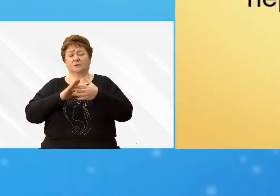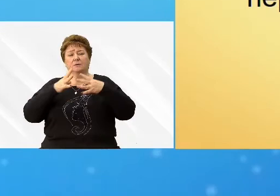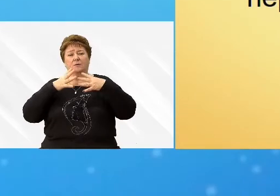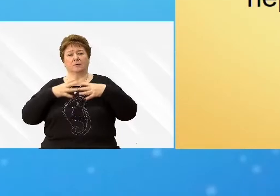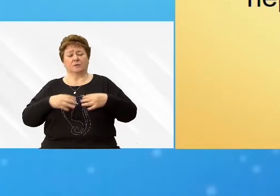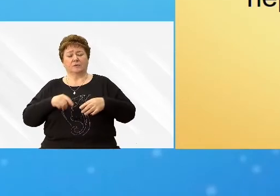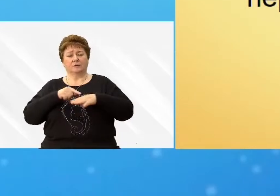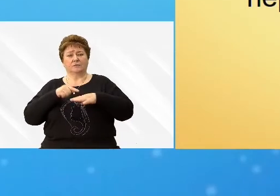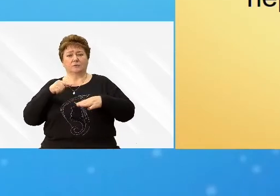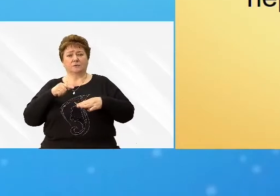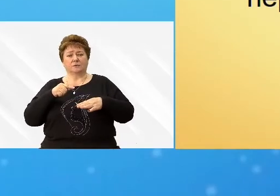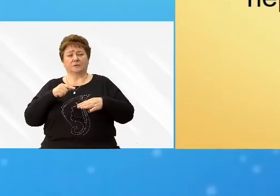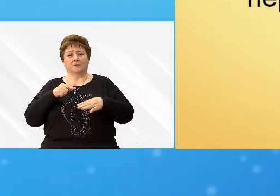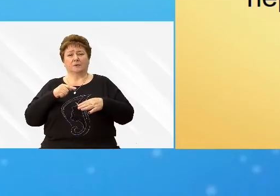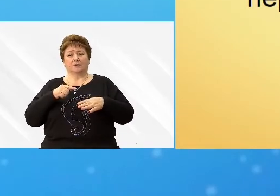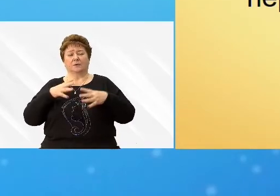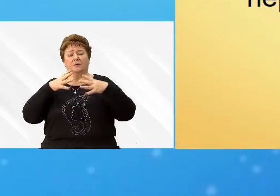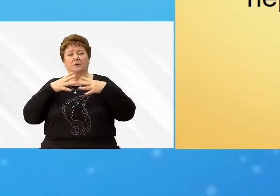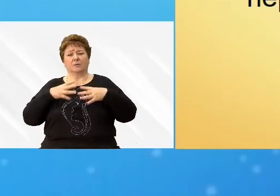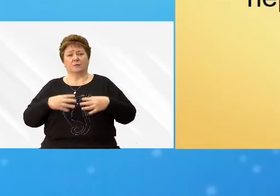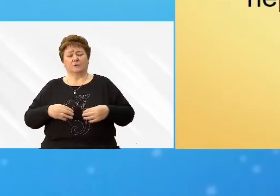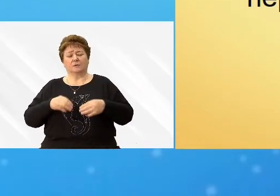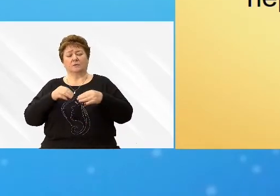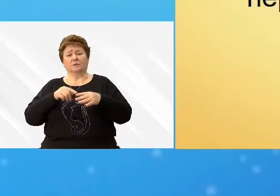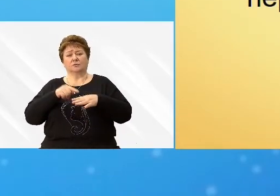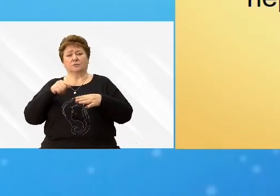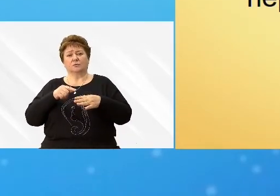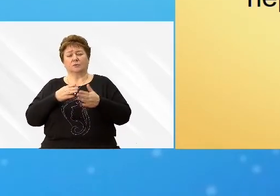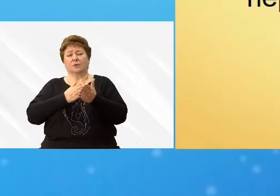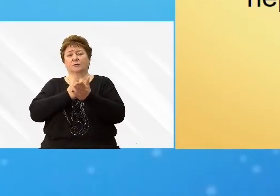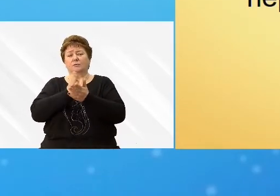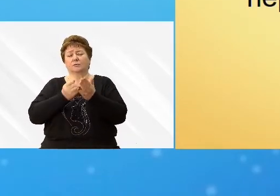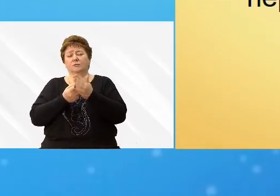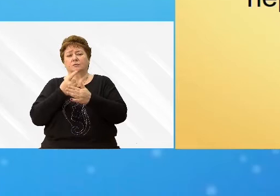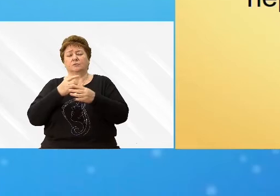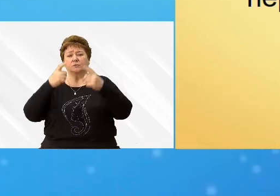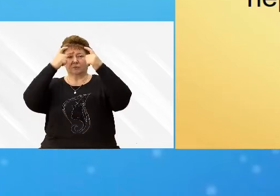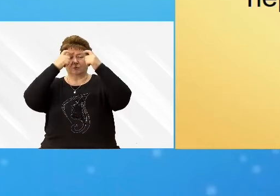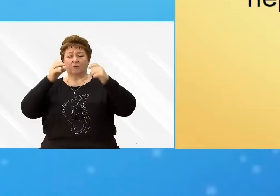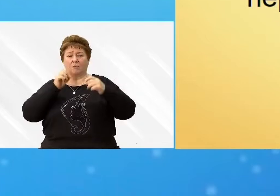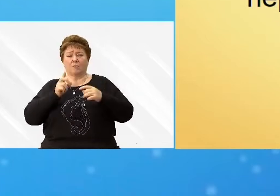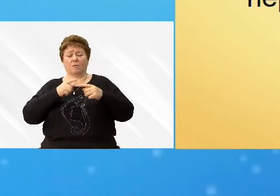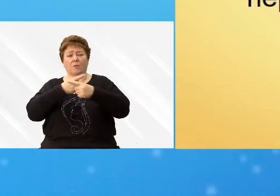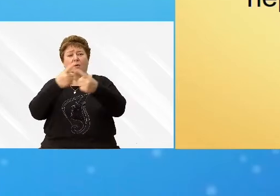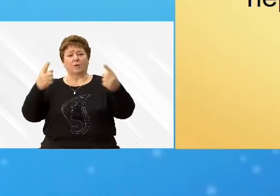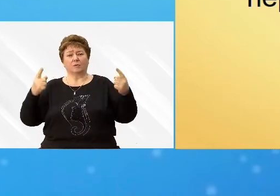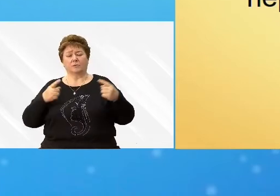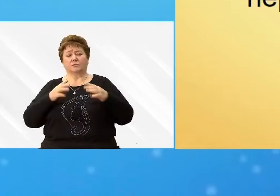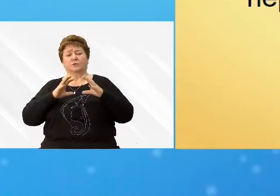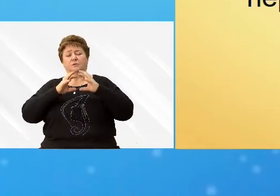чувств органы чувств служат источником информации об окружающем нас